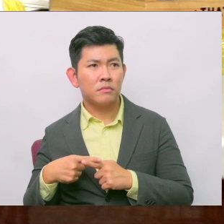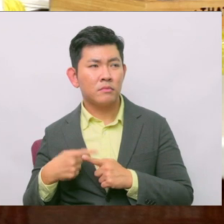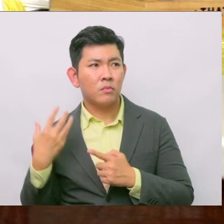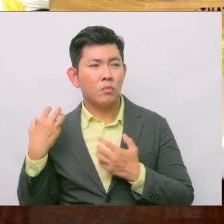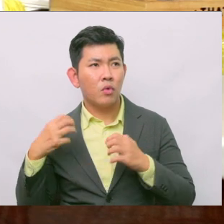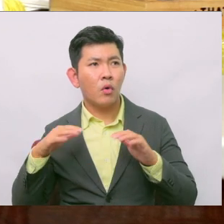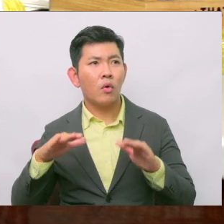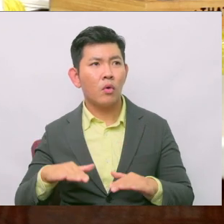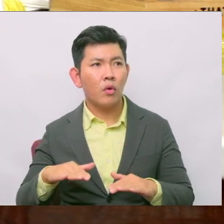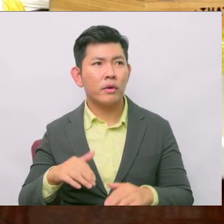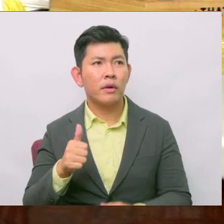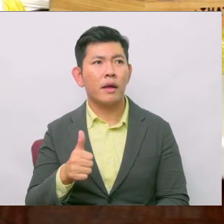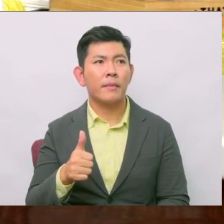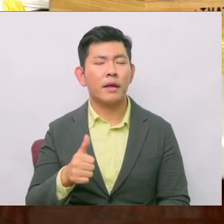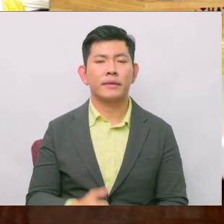ได้ไหม